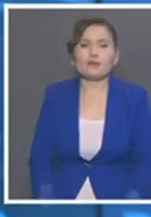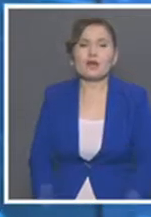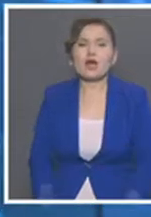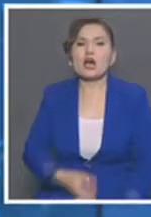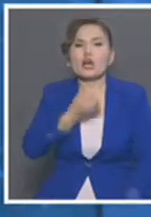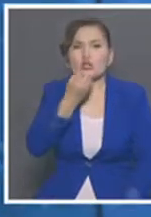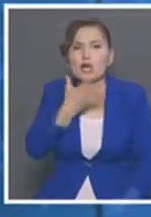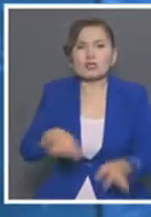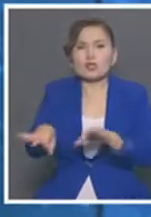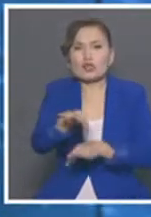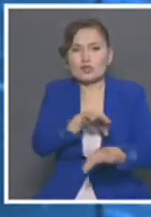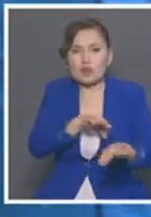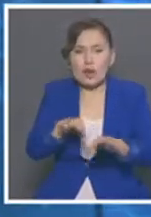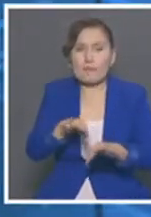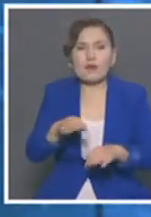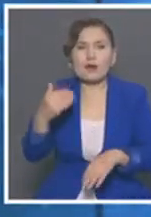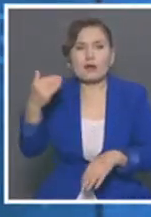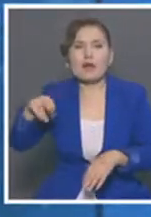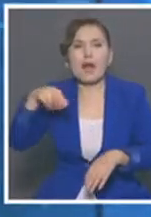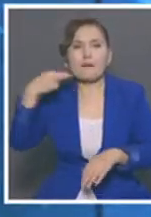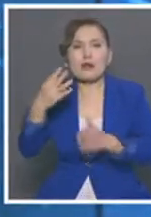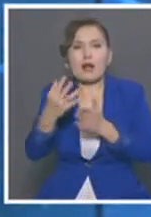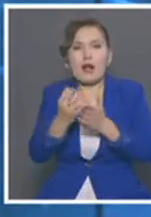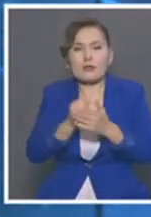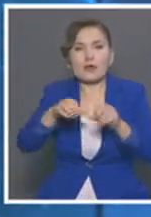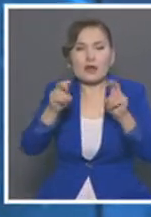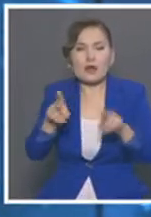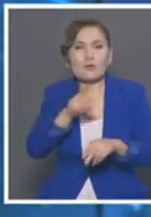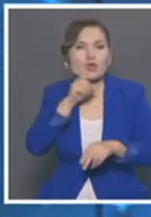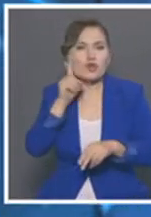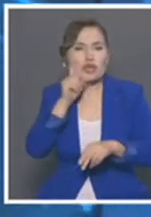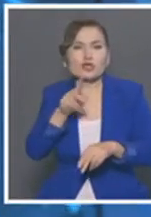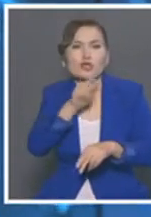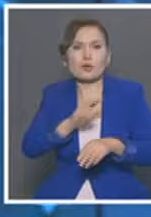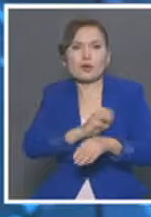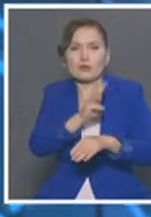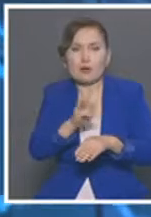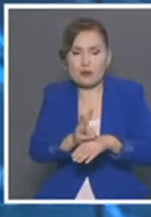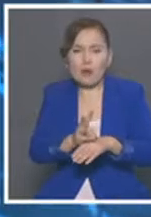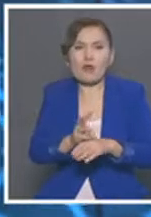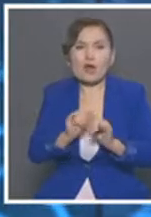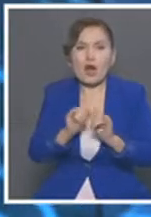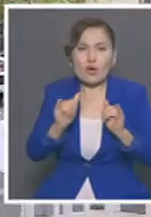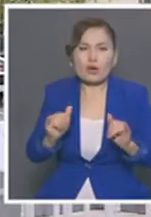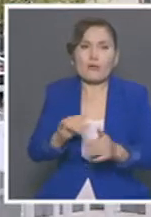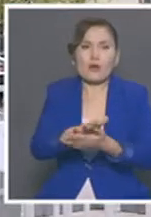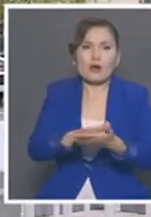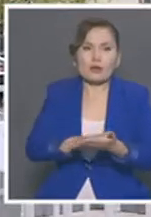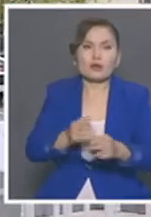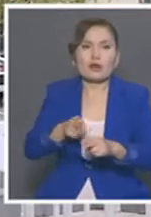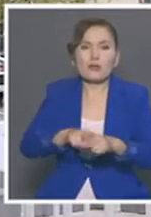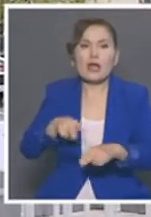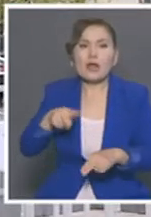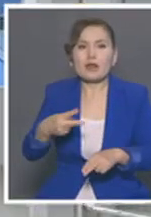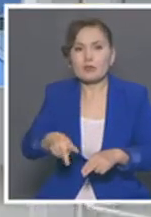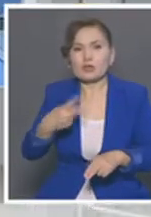Ал тың жобалардың бірі президенттік қадырлық резерв аясында білімді жасты түрлі салаға тарту жалғасып жатыр. Жыл басында оған